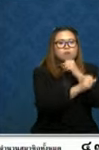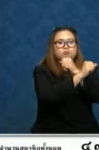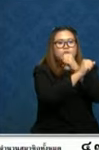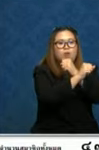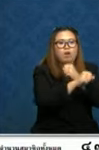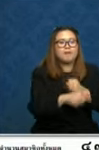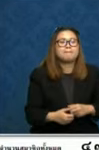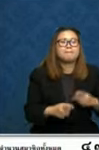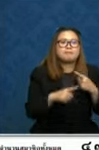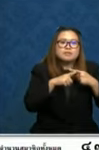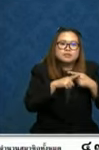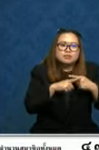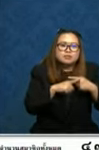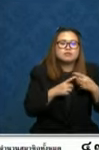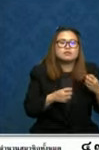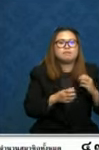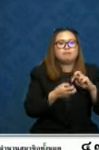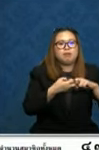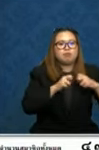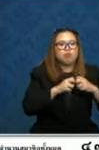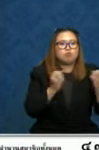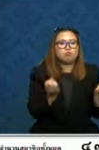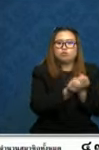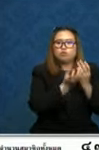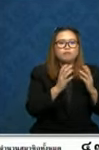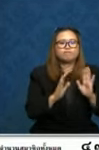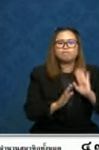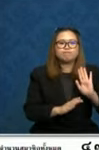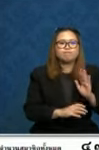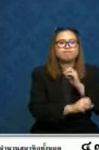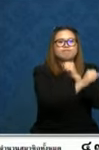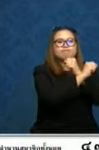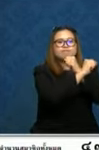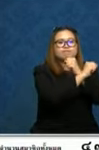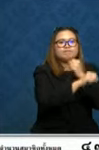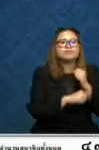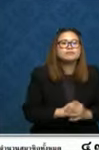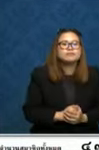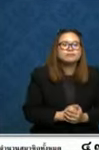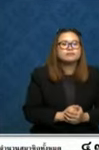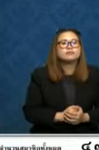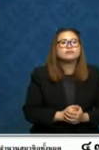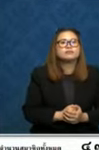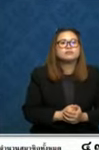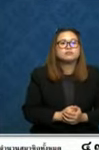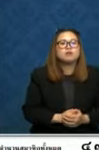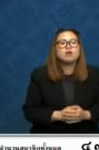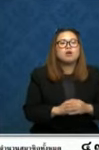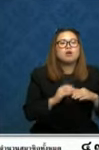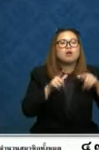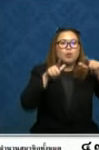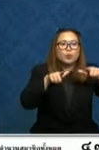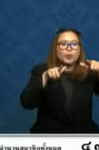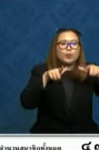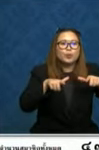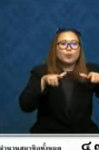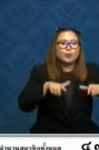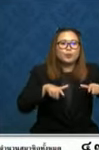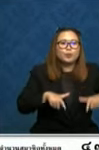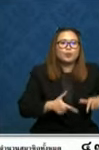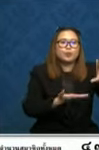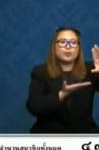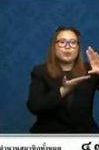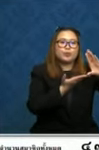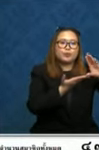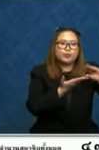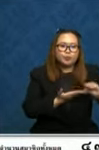ากยุทโธปกรณ์ค่ะดิฉันคิดว่างบประมาณที่จัดสรรให้งบกรมน.ควรลดการซับซ้อนหรือการจัดสรรงบประมาณที่เกินจำเป็นและทับ